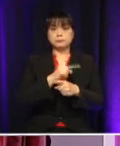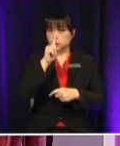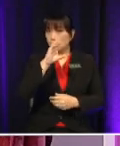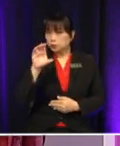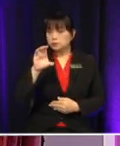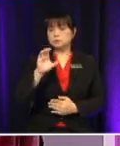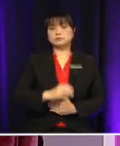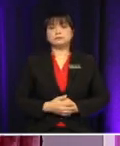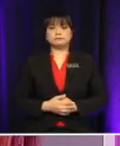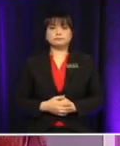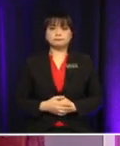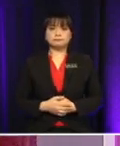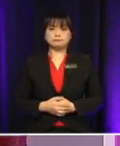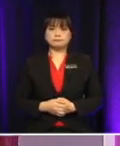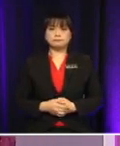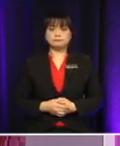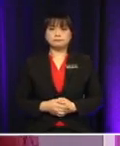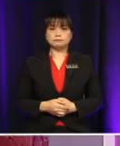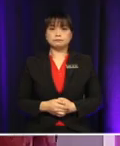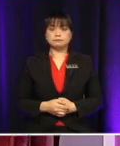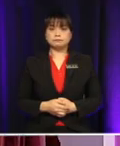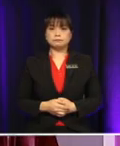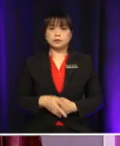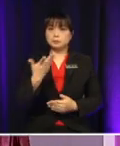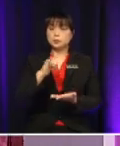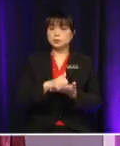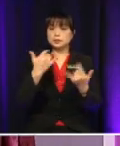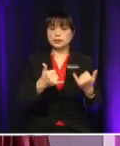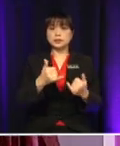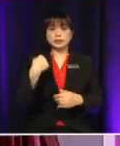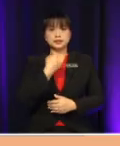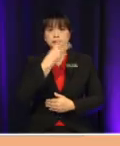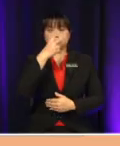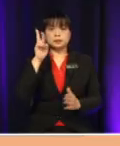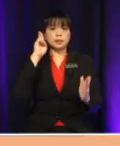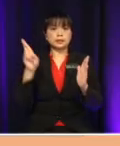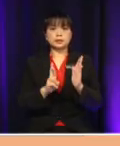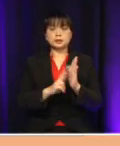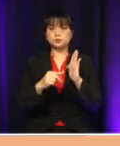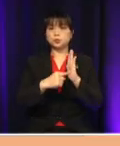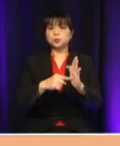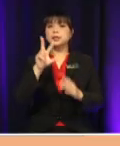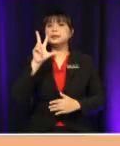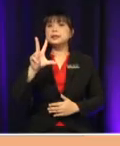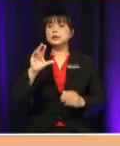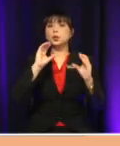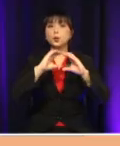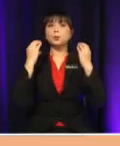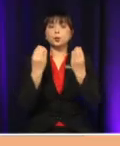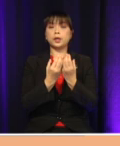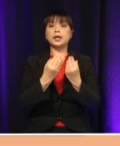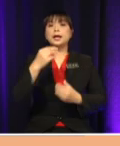pertama pilihan kita soal dan berfokus ya oke Raja menunjukkan tiga kumpulan Kak bohydrate Oke